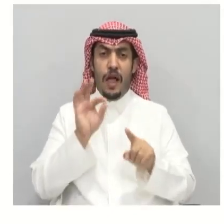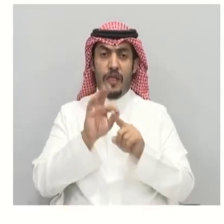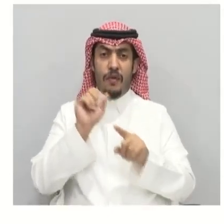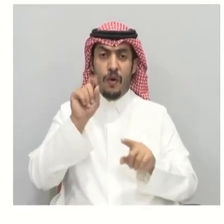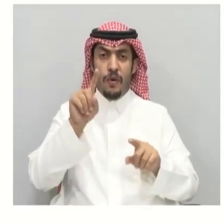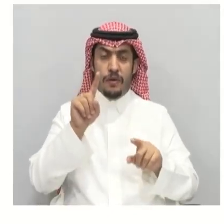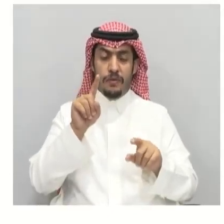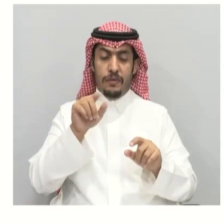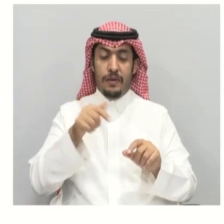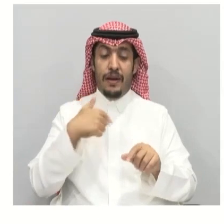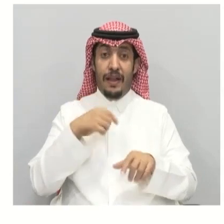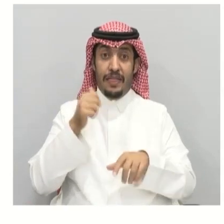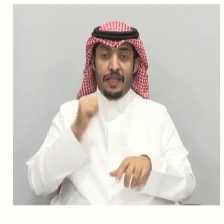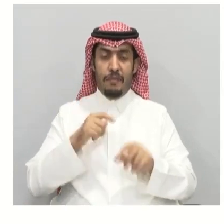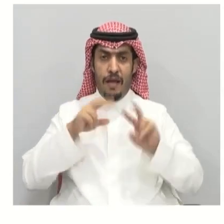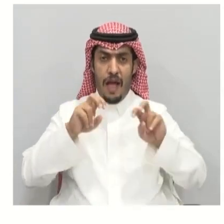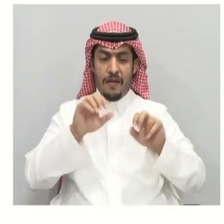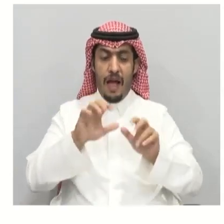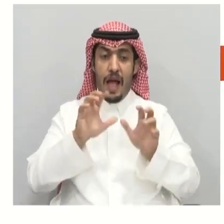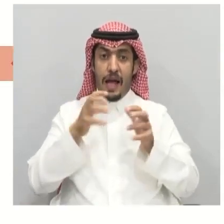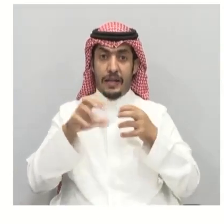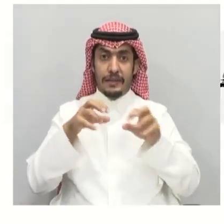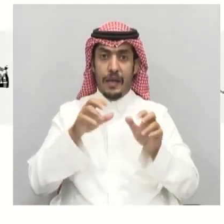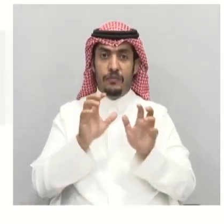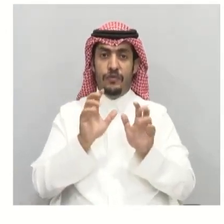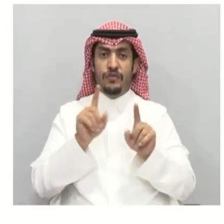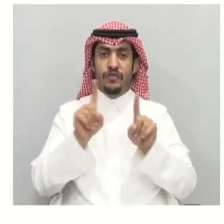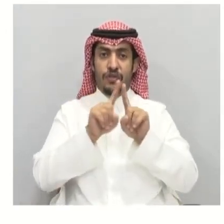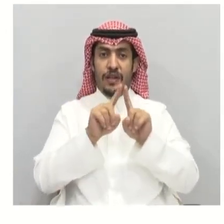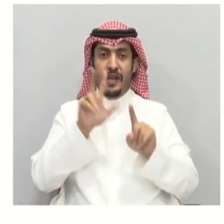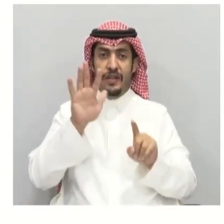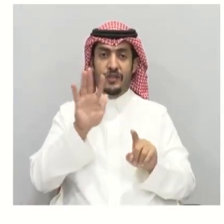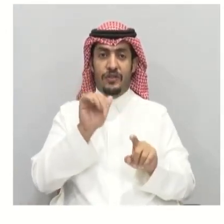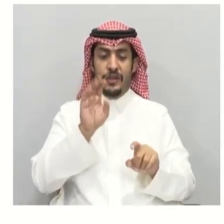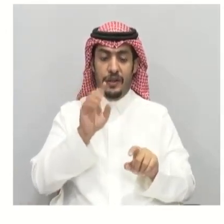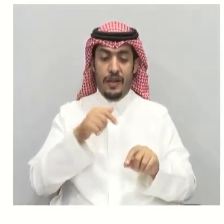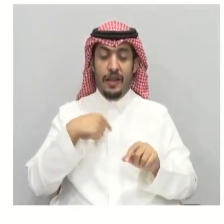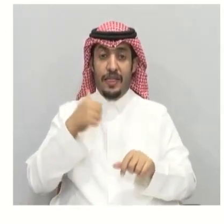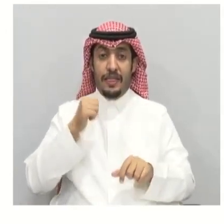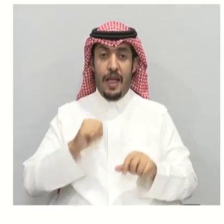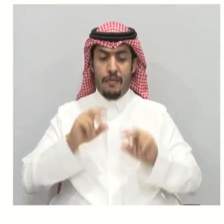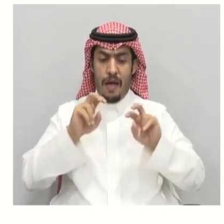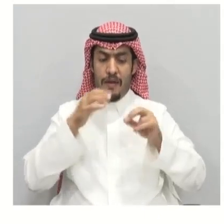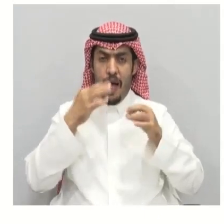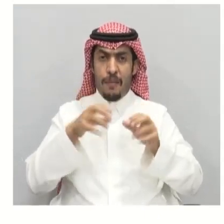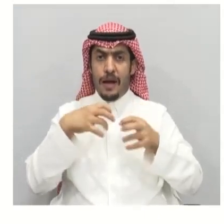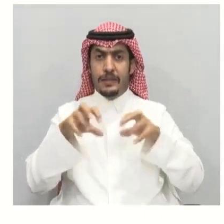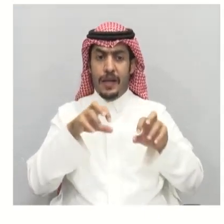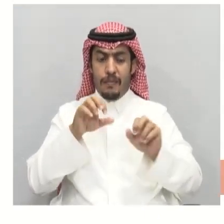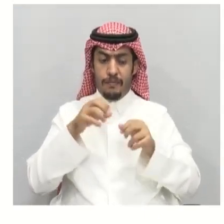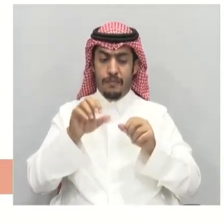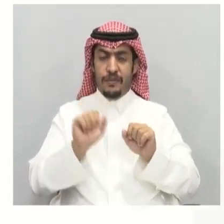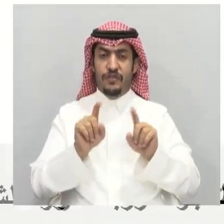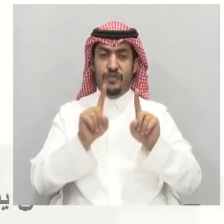الاول ان يتعرف الطالب على اقسام الشرك والهدف الثاني ان يعرف الطالب كل قسم من اقسام